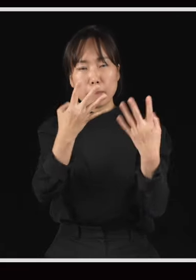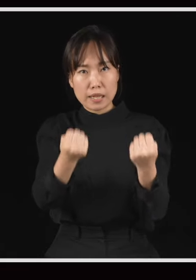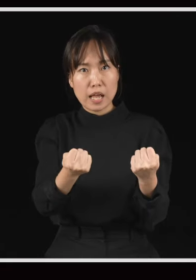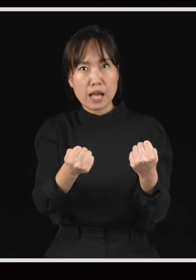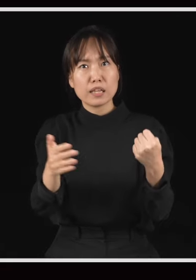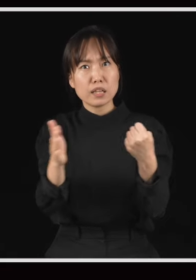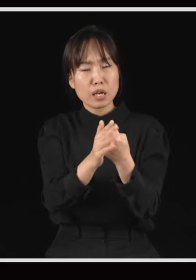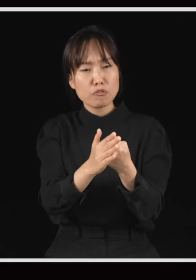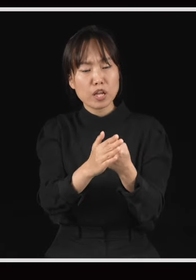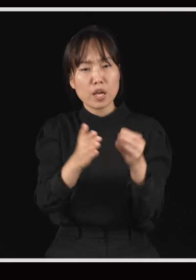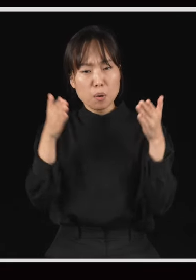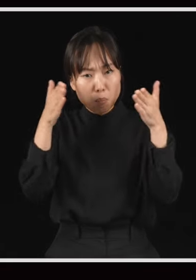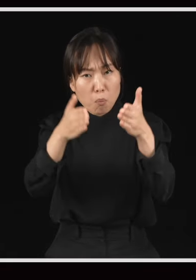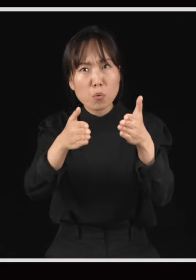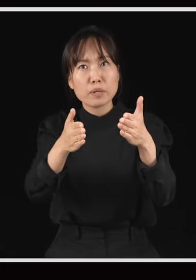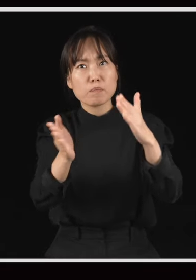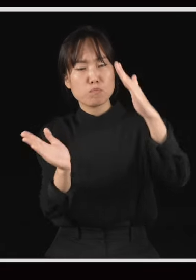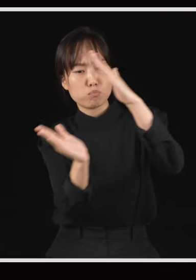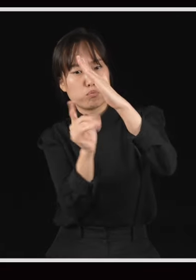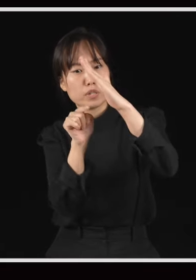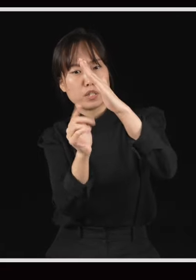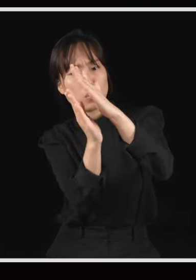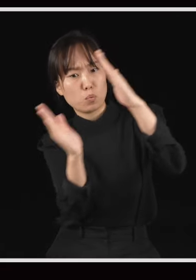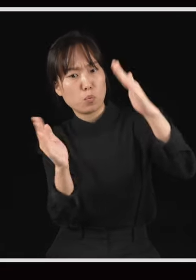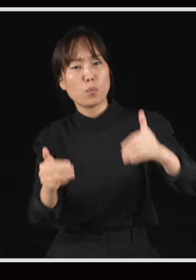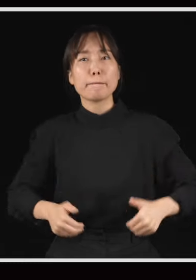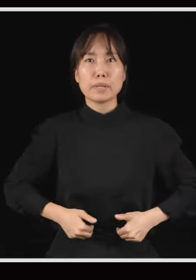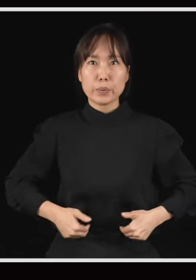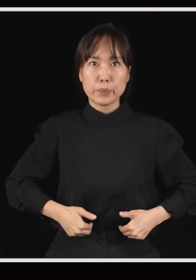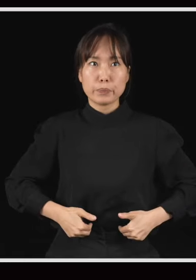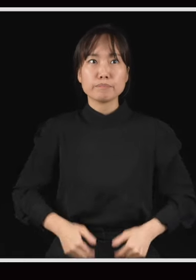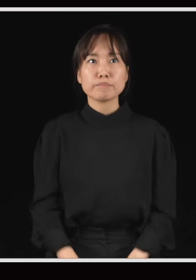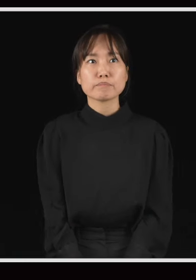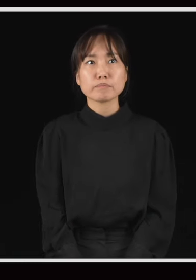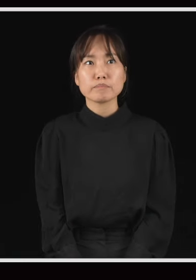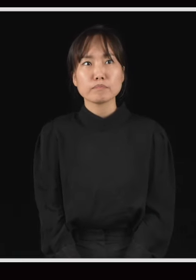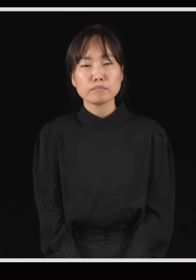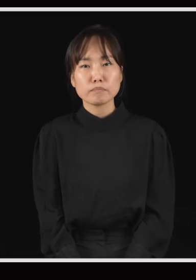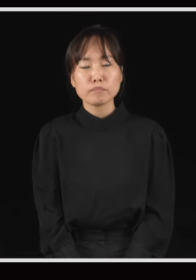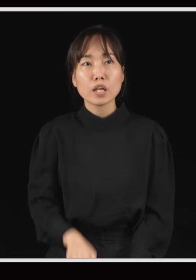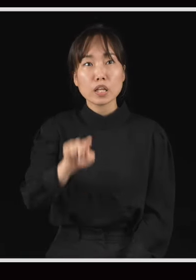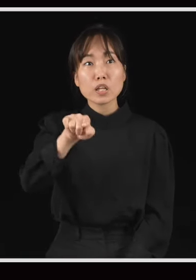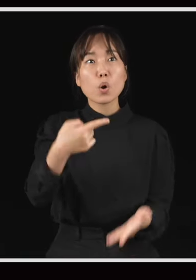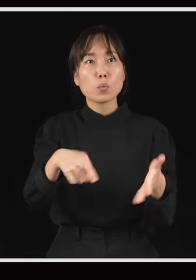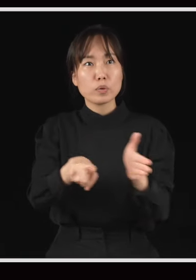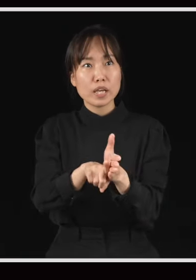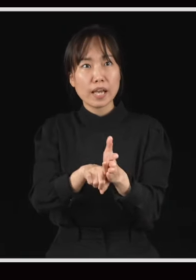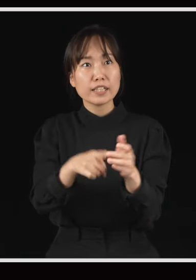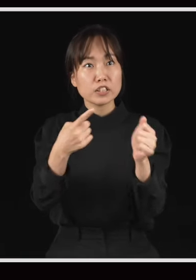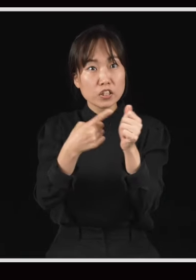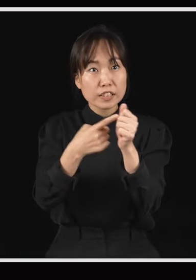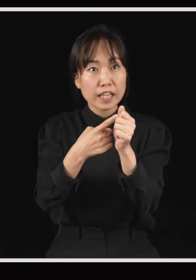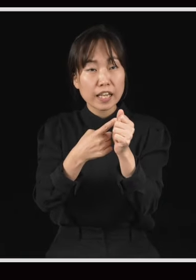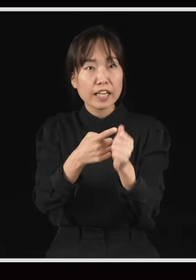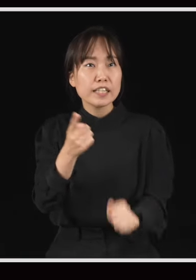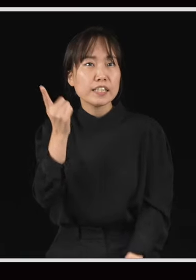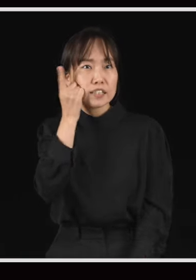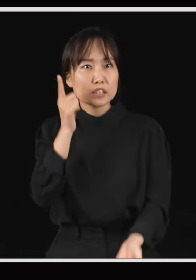몰입의 통로라는 개념이 있고 내가 이거를 높여야 되겠구나. 근데 그렇게 되기 위해서는 첫